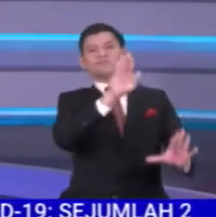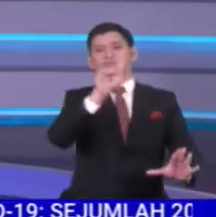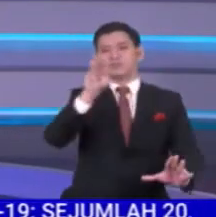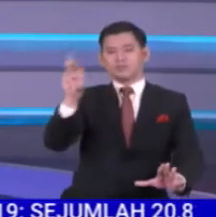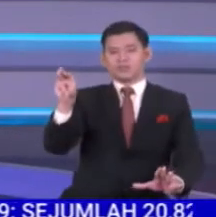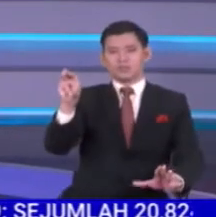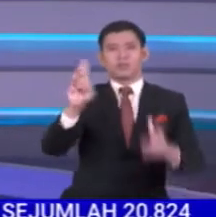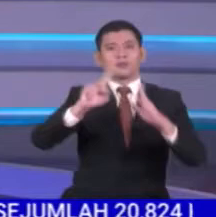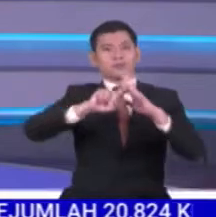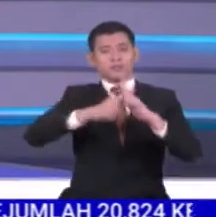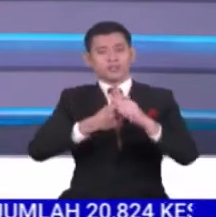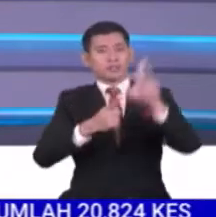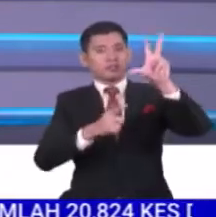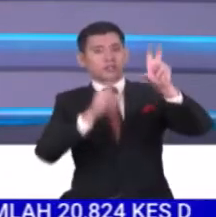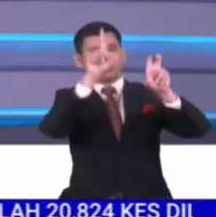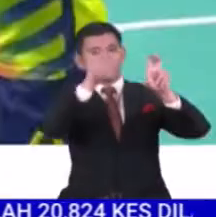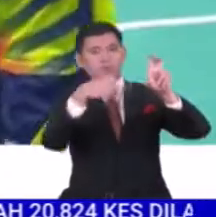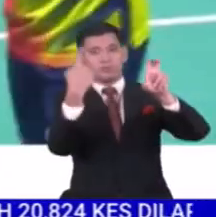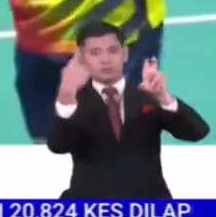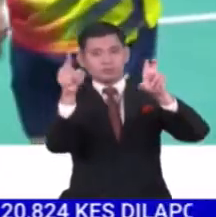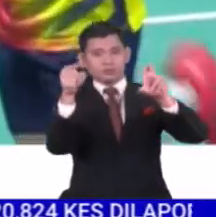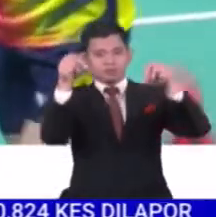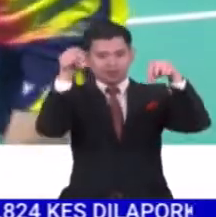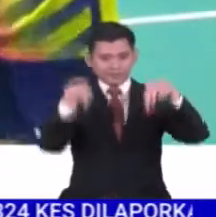30 November ini